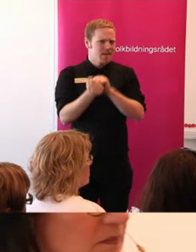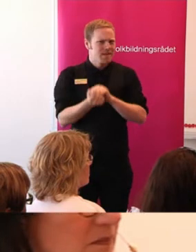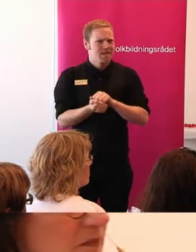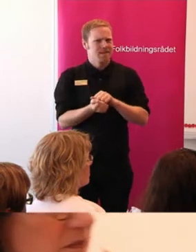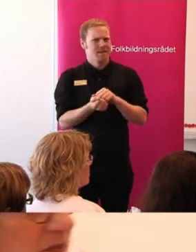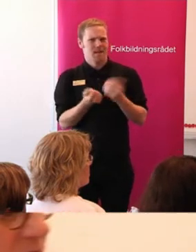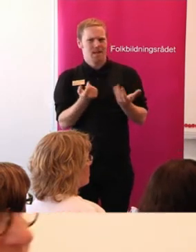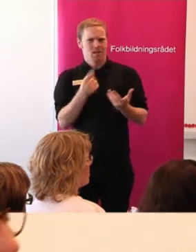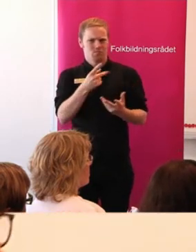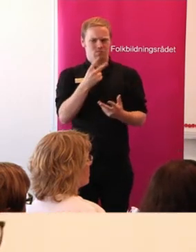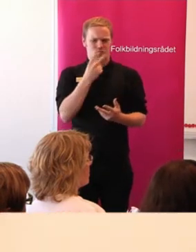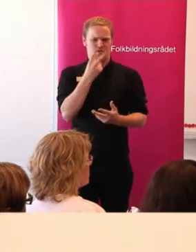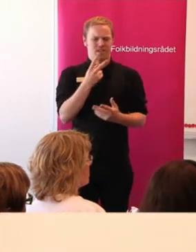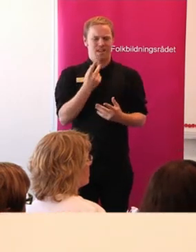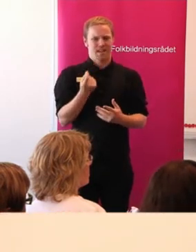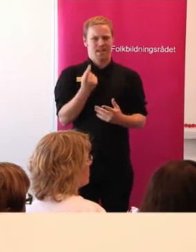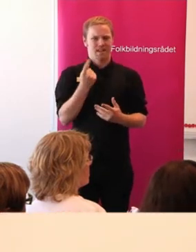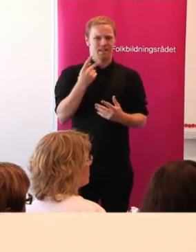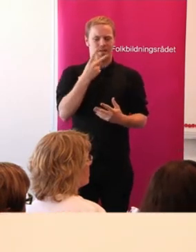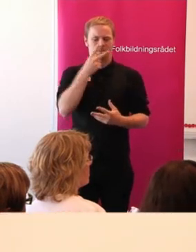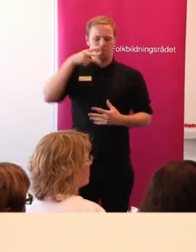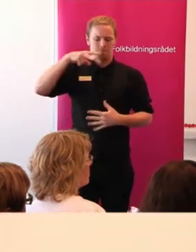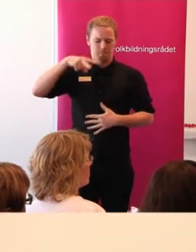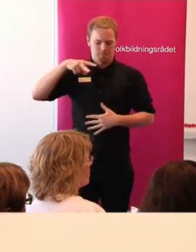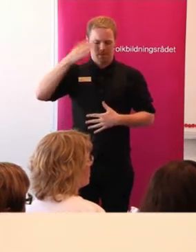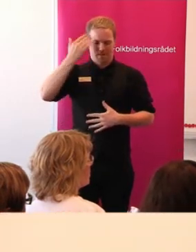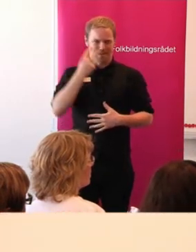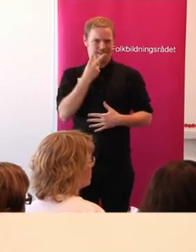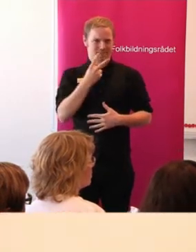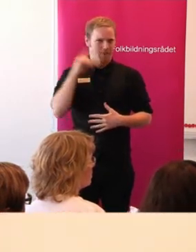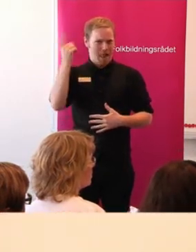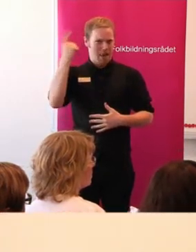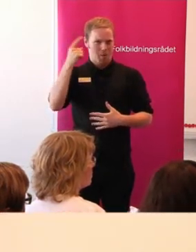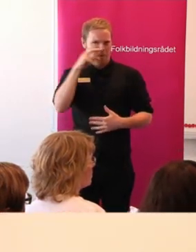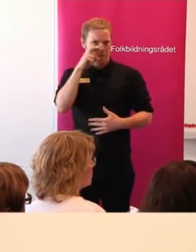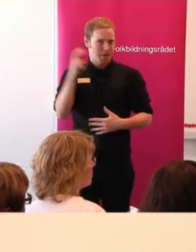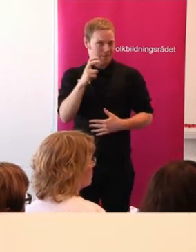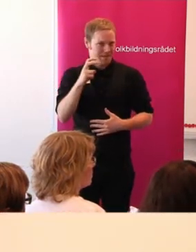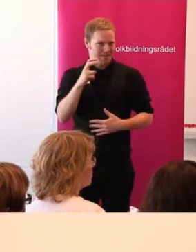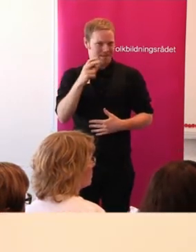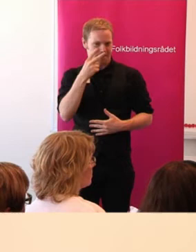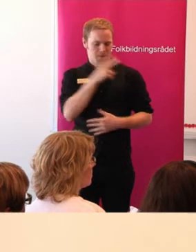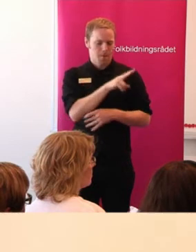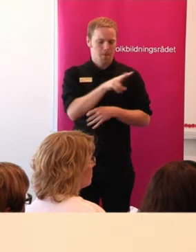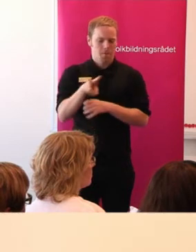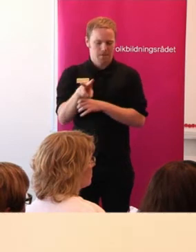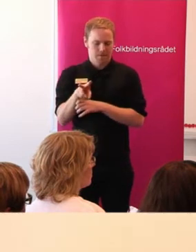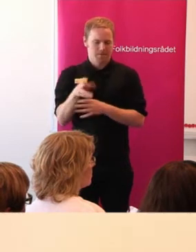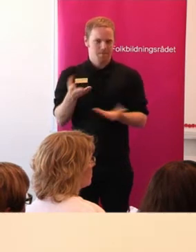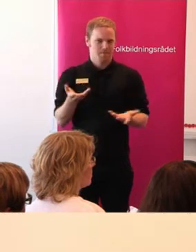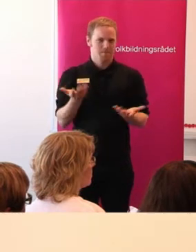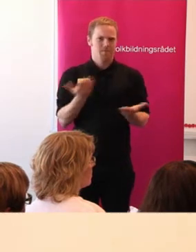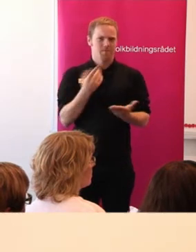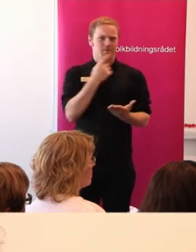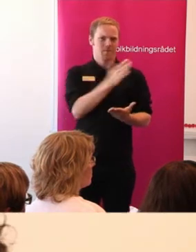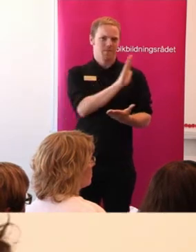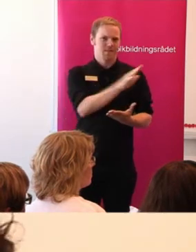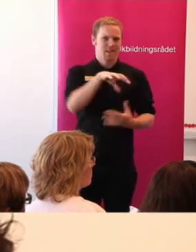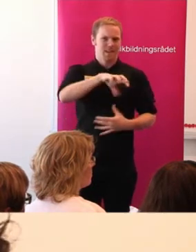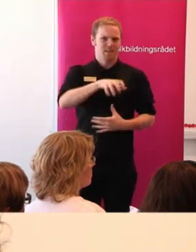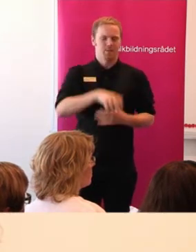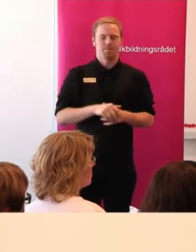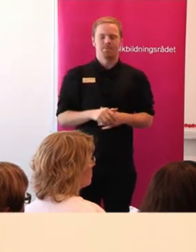kanske någon slags helikopterperspektiv i din region? Jag vet inte vad jag gör, men jag tänkte på de här väldigt praktiska sakerna. Ni